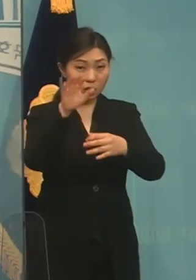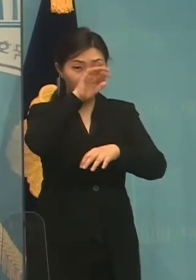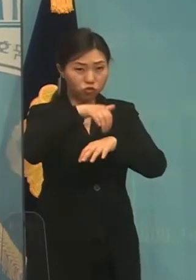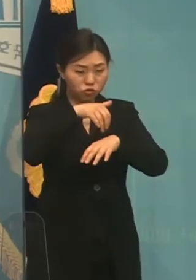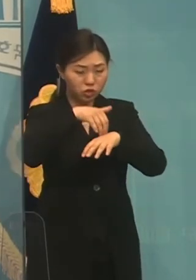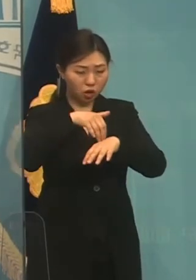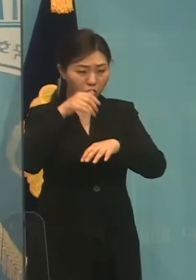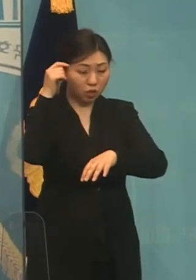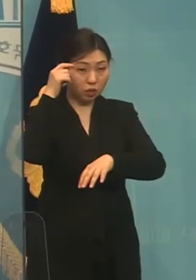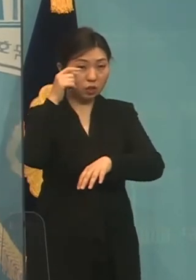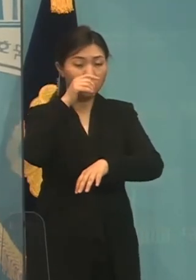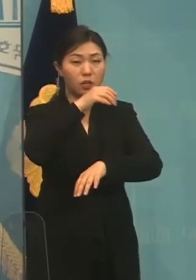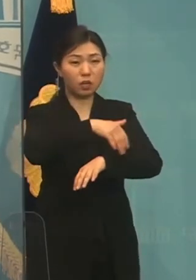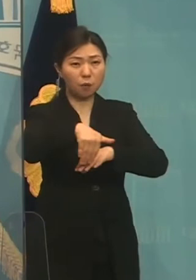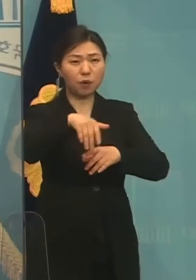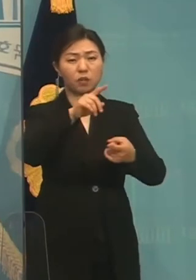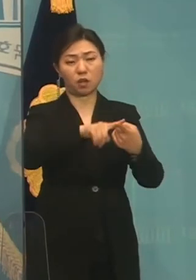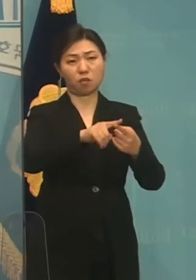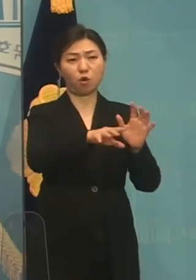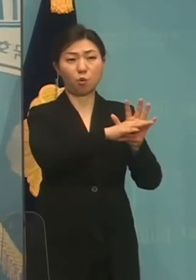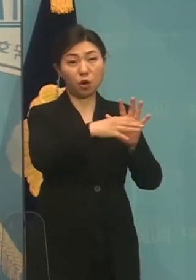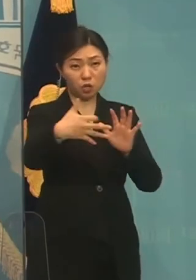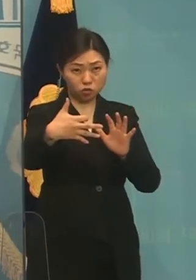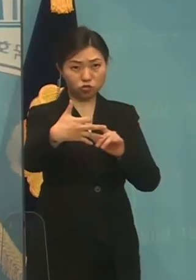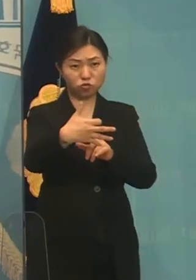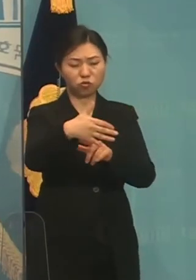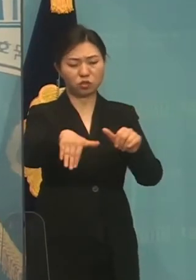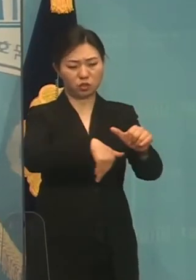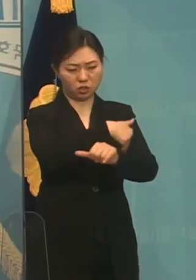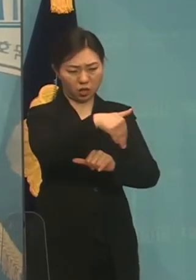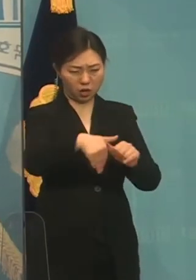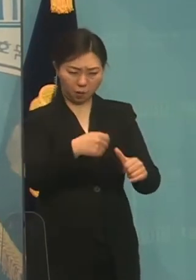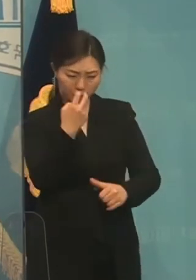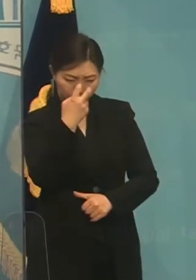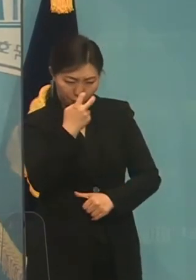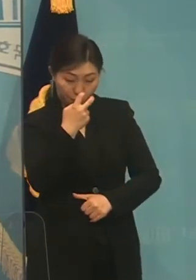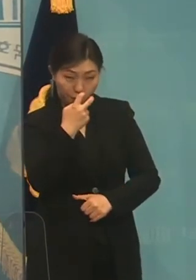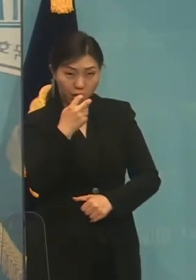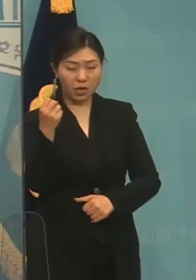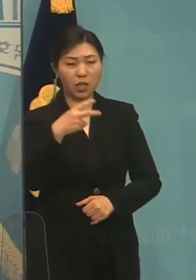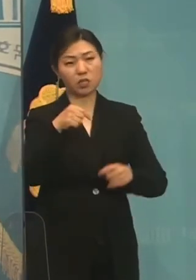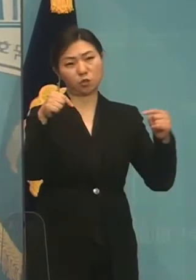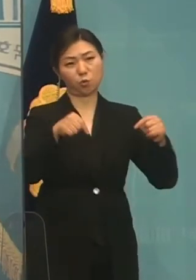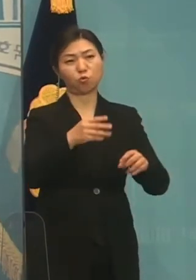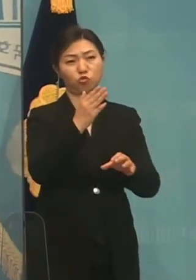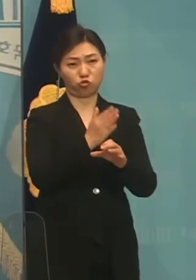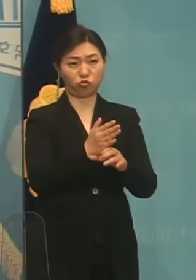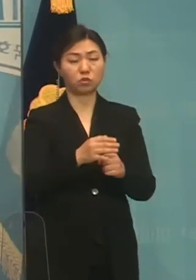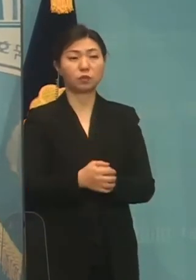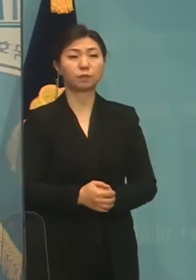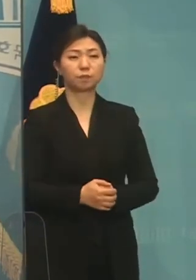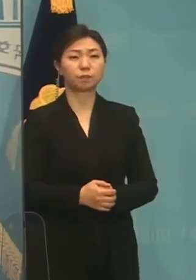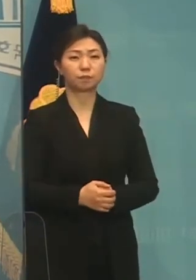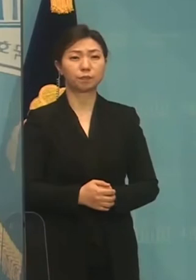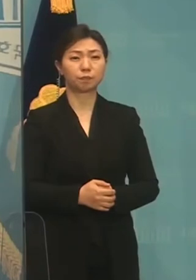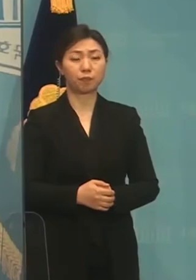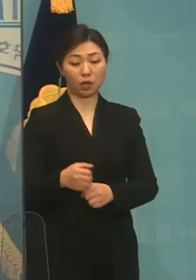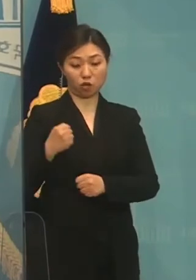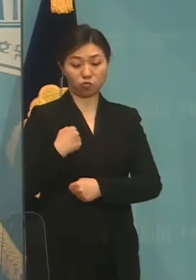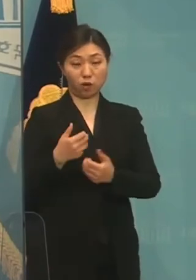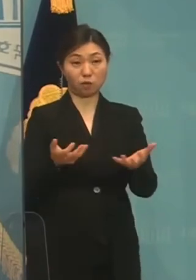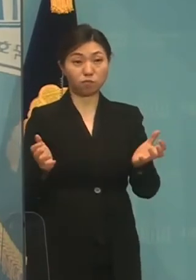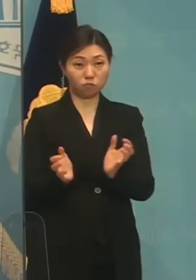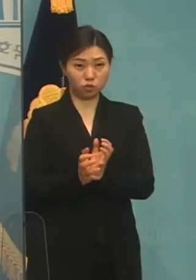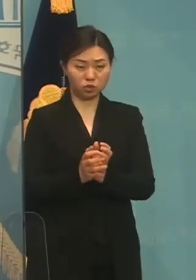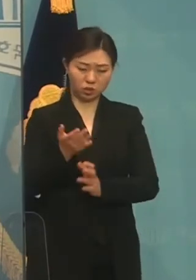관련해서 코로나19 등 재반 상황을 감안한 협의를 진행 중입니다. 우리 국방부는